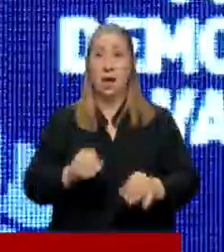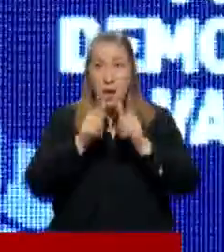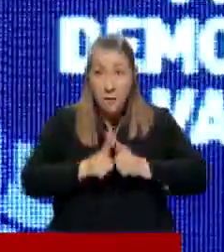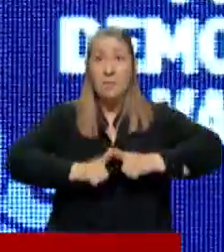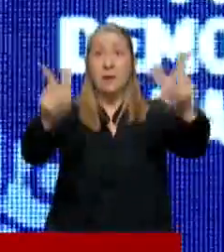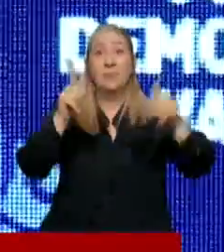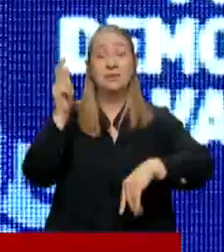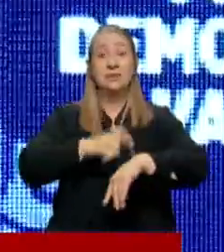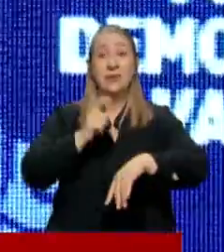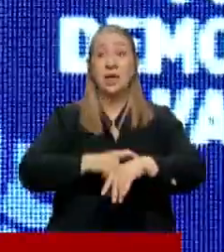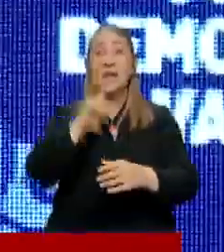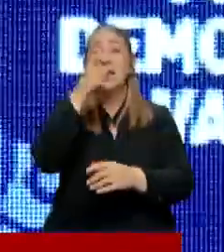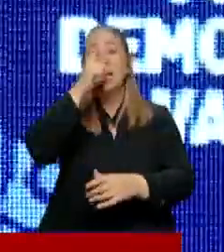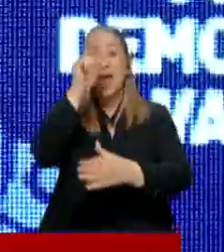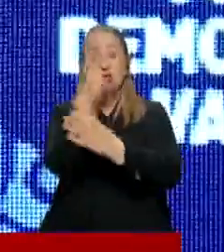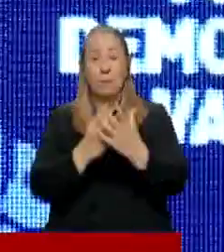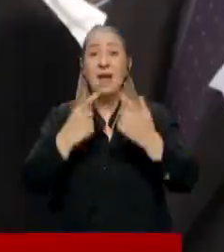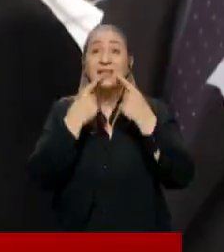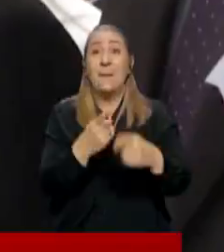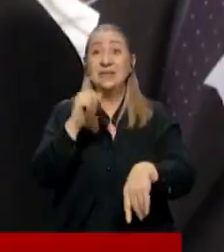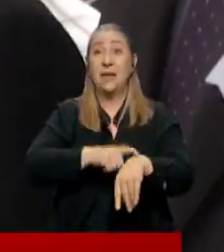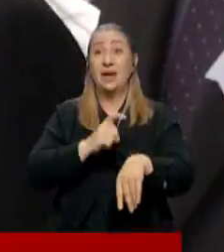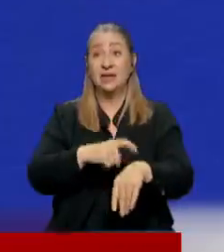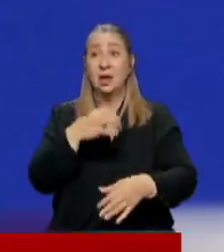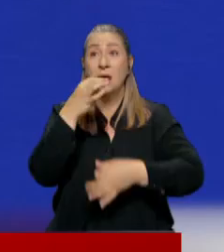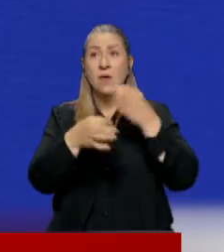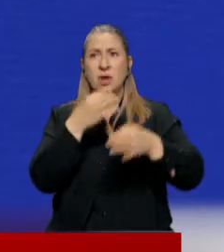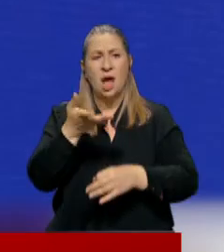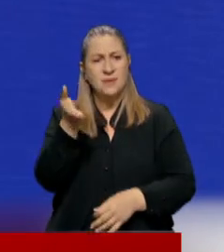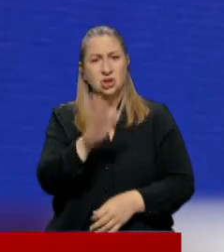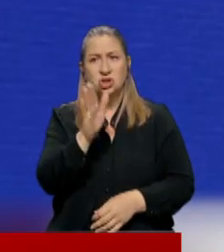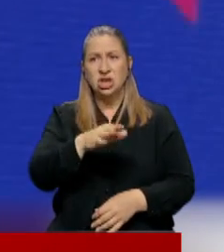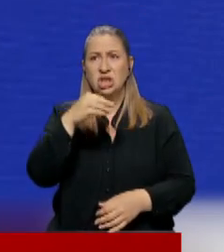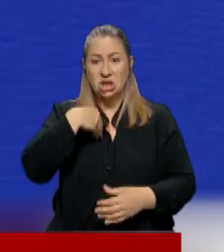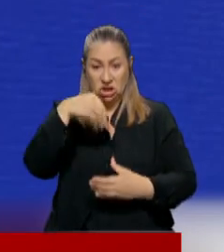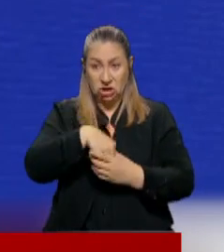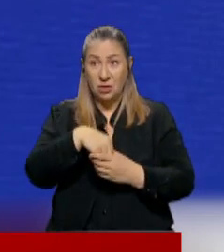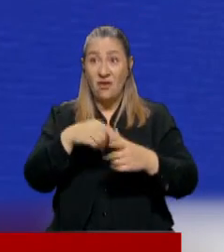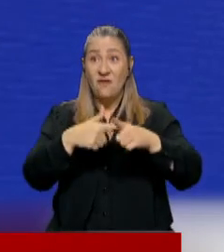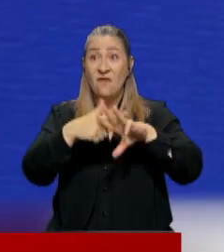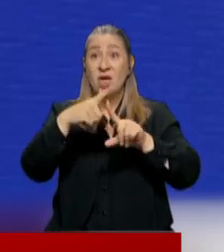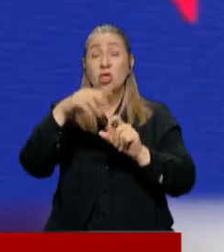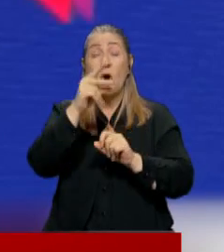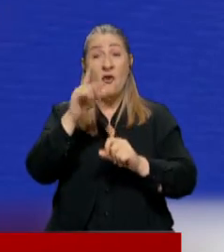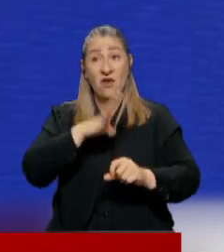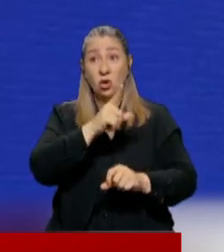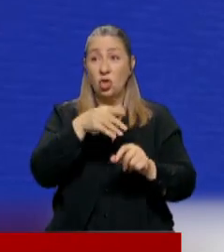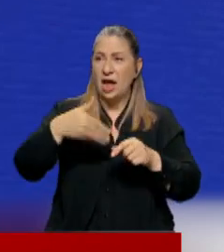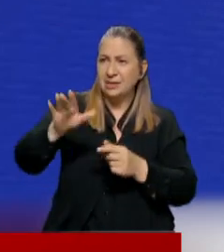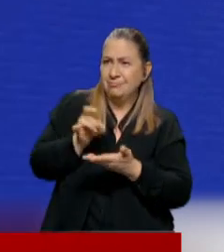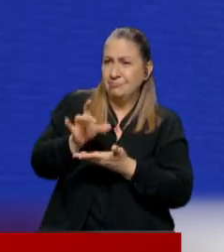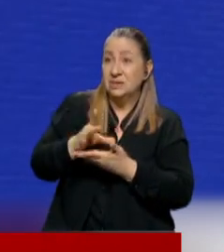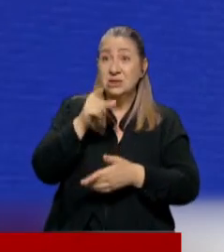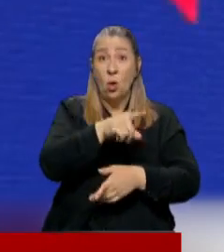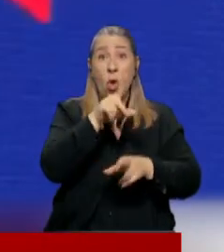bağırmanın zamanıdır, kral çıplak demenin zamanıdır. İfadelerin hepsi aşağılık. İçimizden FETÖ'cüler vardı, onlar ayrıldılar.